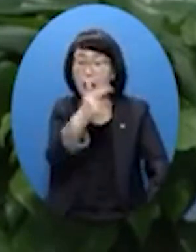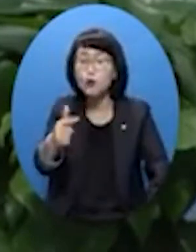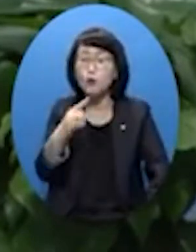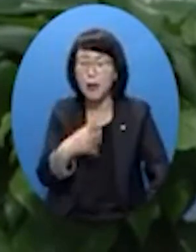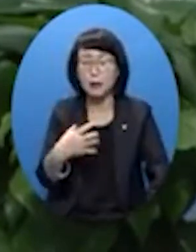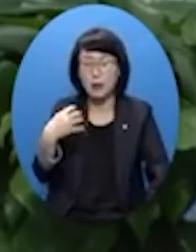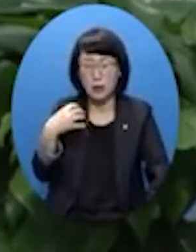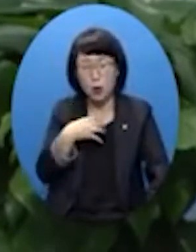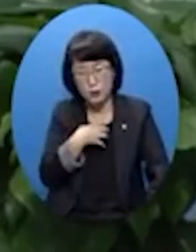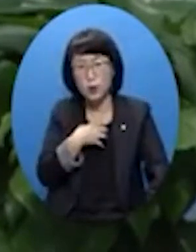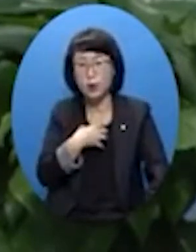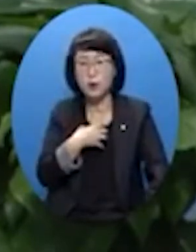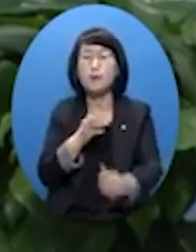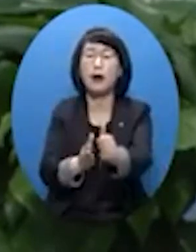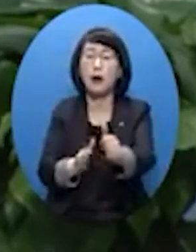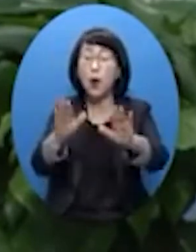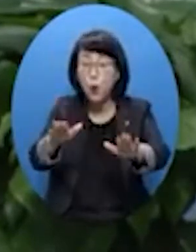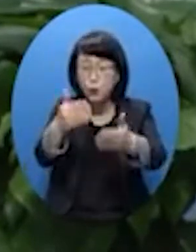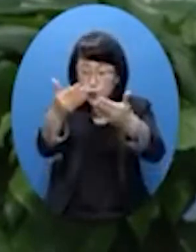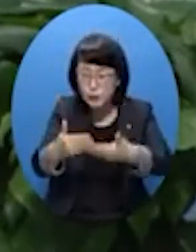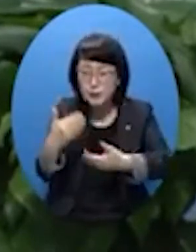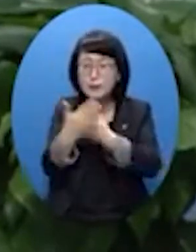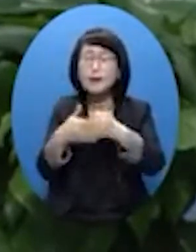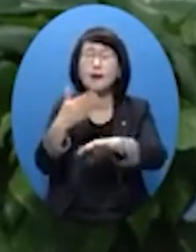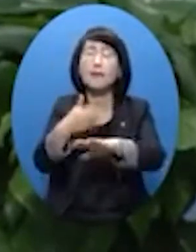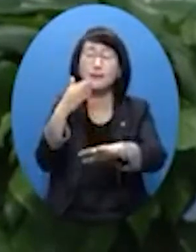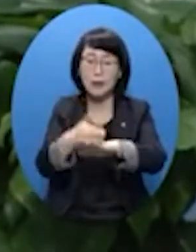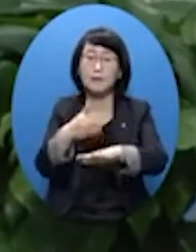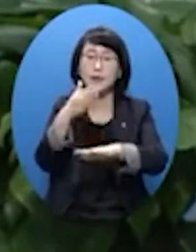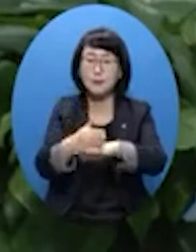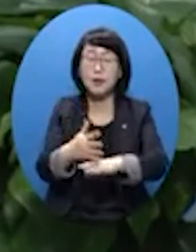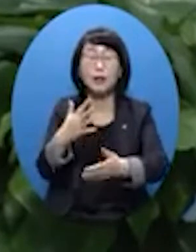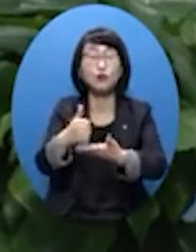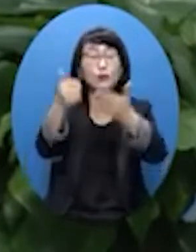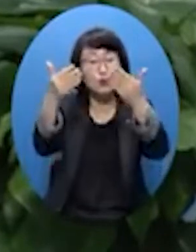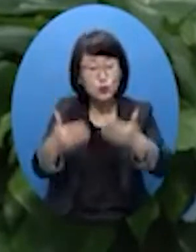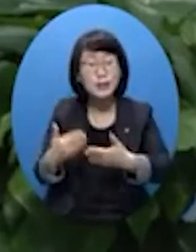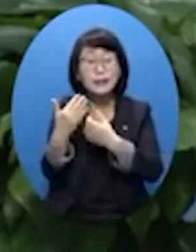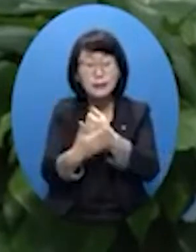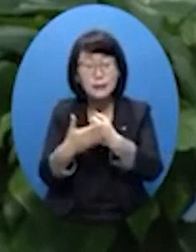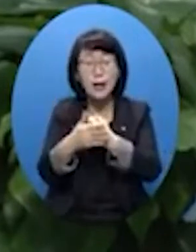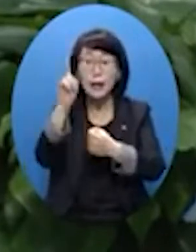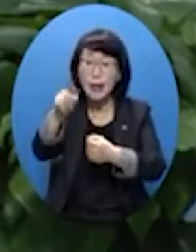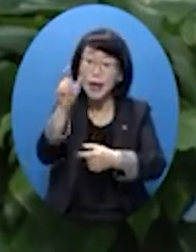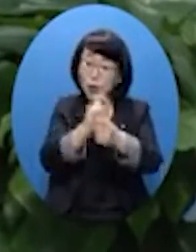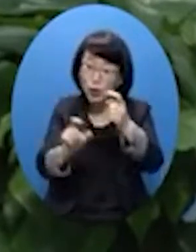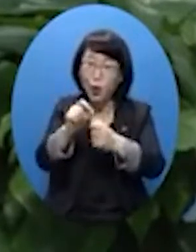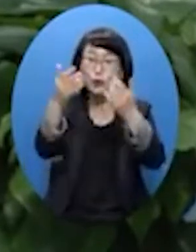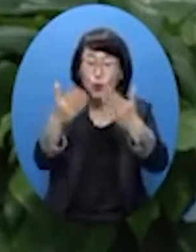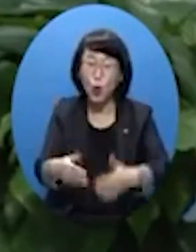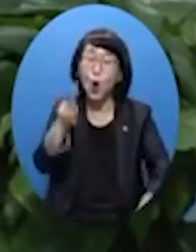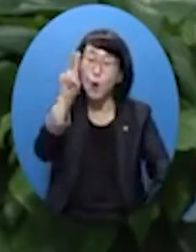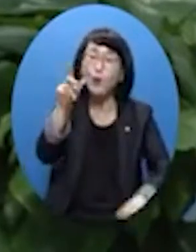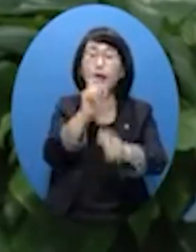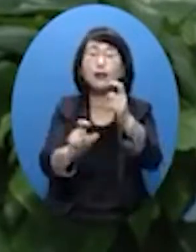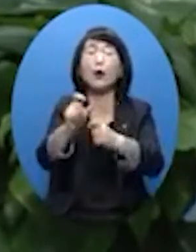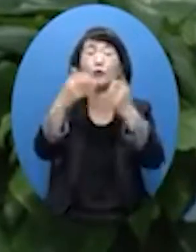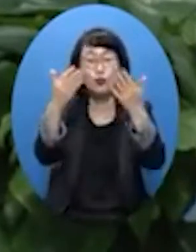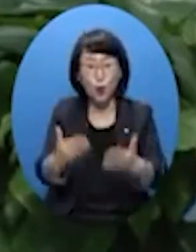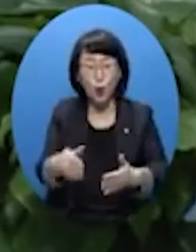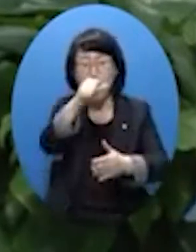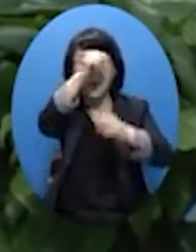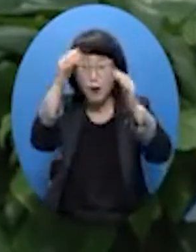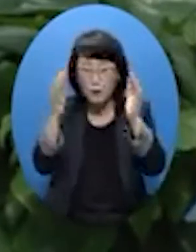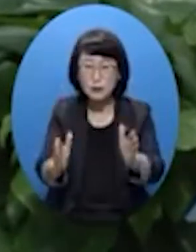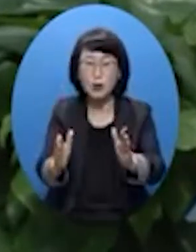원래의 지원에 감사하고 또 감사 하 면 오늘 튀며 54 를 내일도 주시고 멀어서 주시고 우리 셋